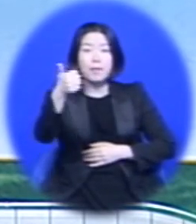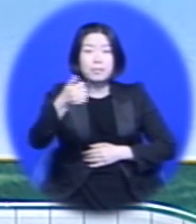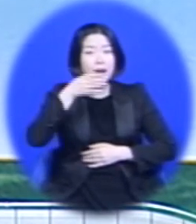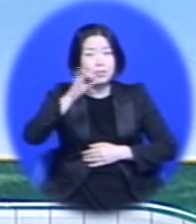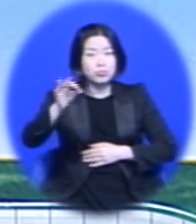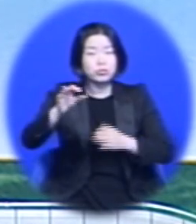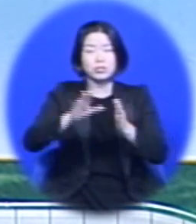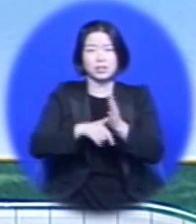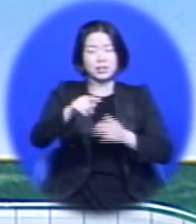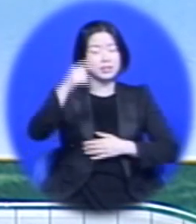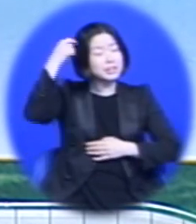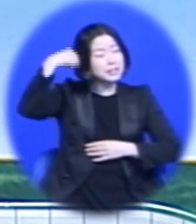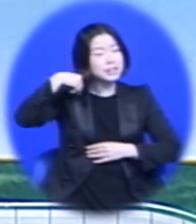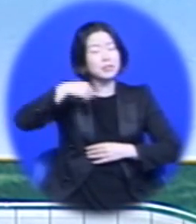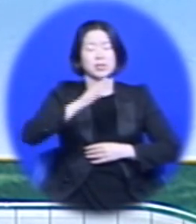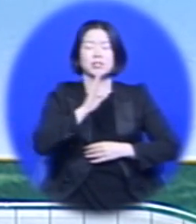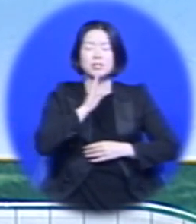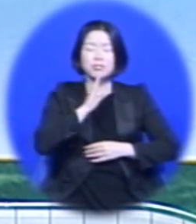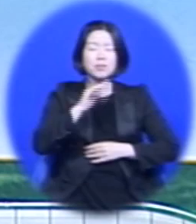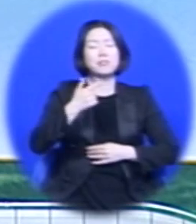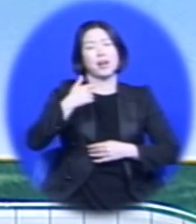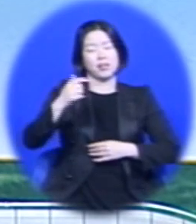때, 그 느낌이 정말 놀랍더라고요.